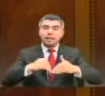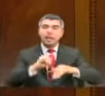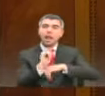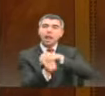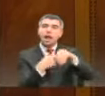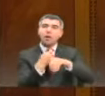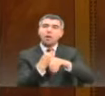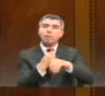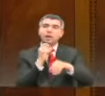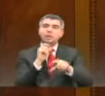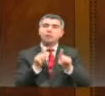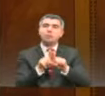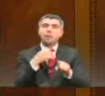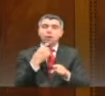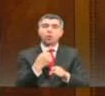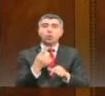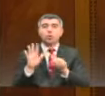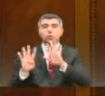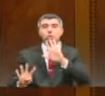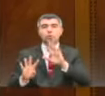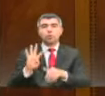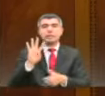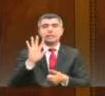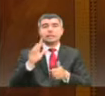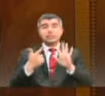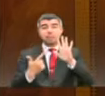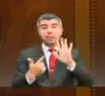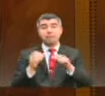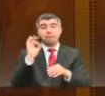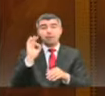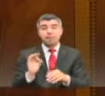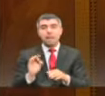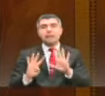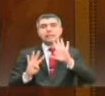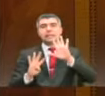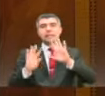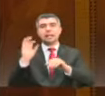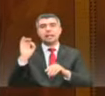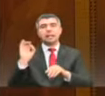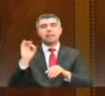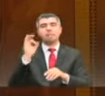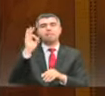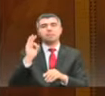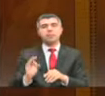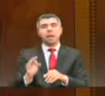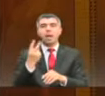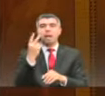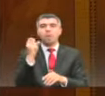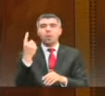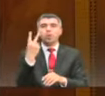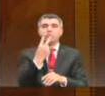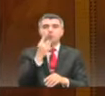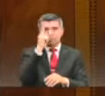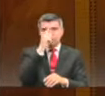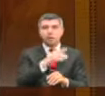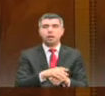من 79% في الوضع الحالي إلى 90% سنة 2021، تقليص